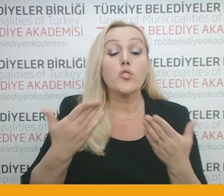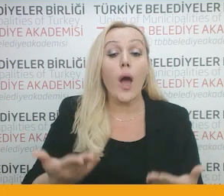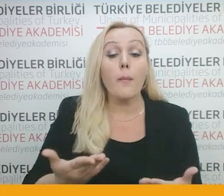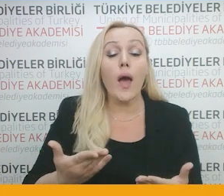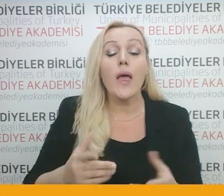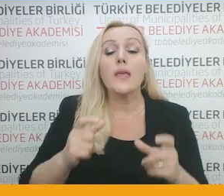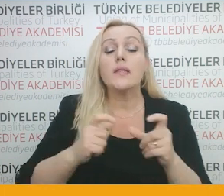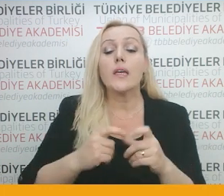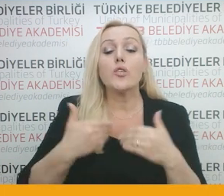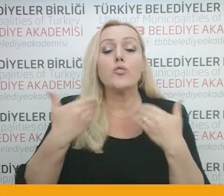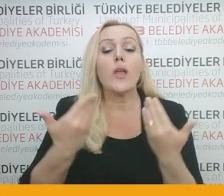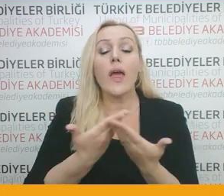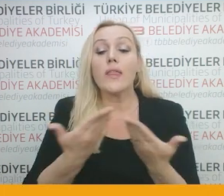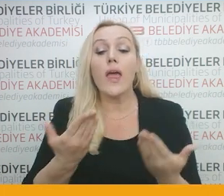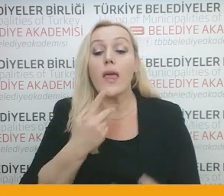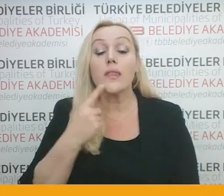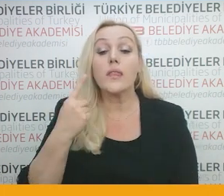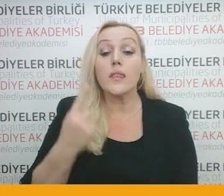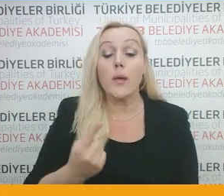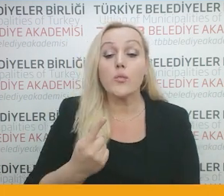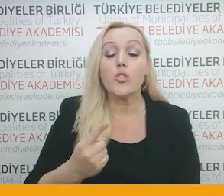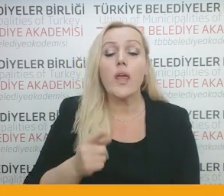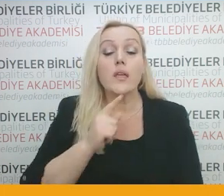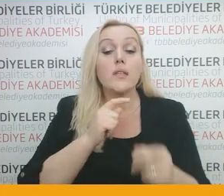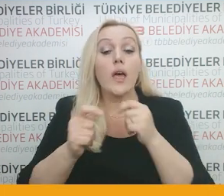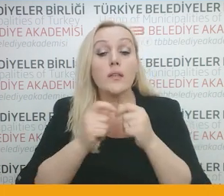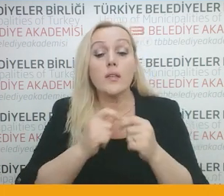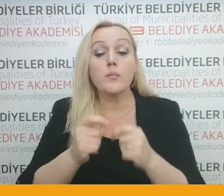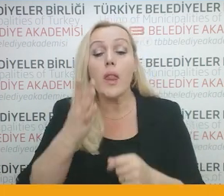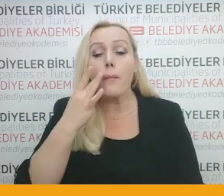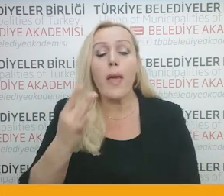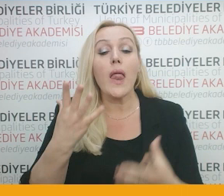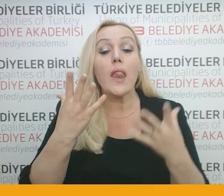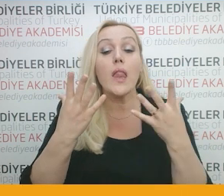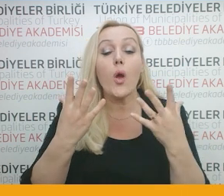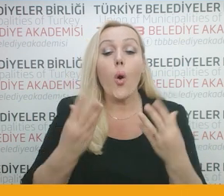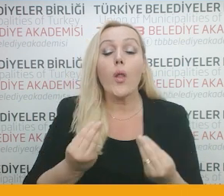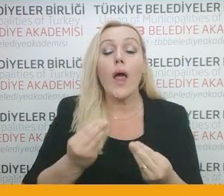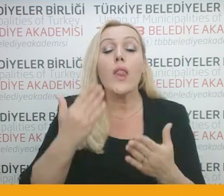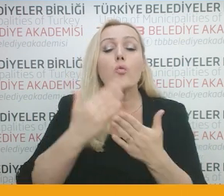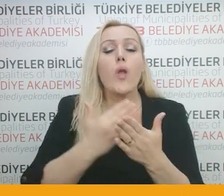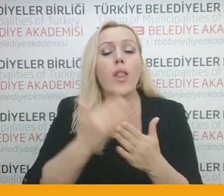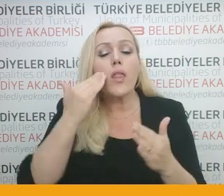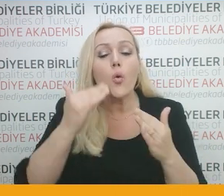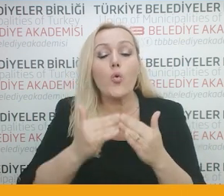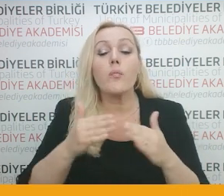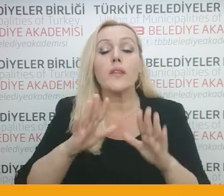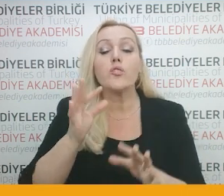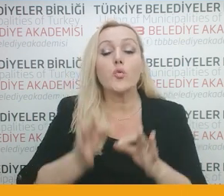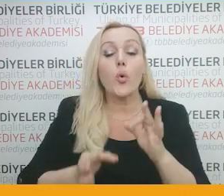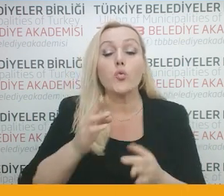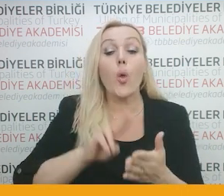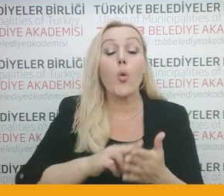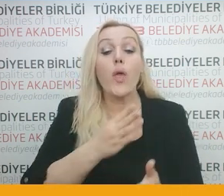burada Sayıştay ne demiş? Teknik şartname ile belirlenen gramajlara uyulup uyulmadığını tespit etmekle görevli kontrol teşkilatı